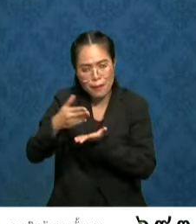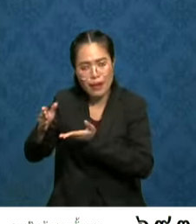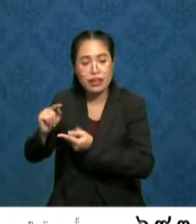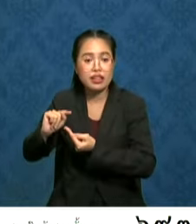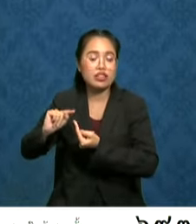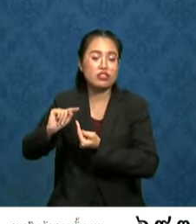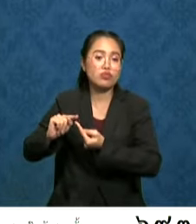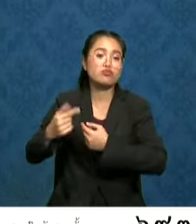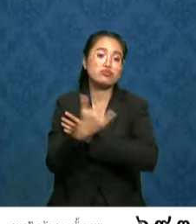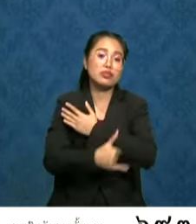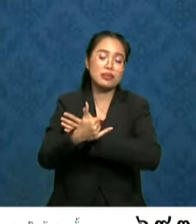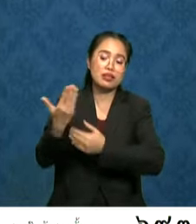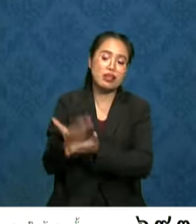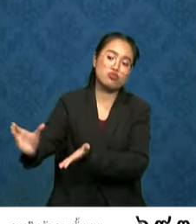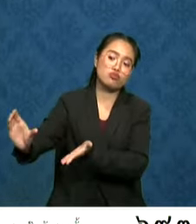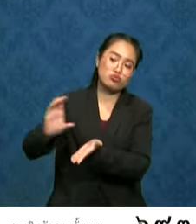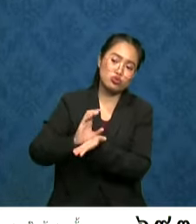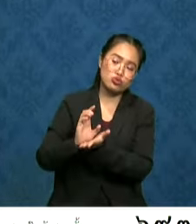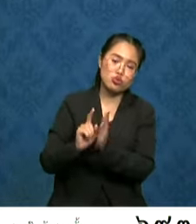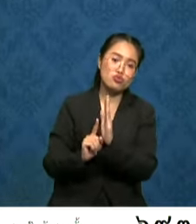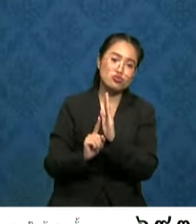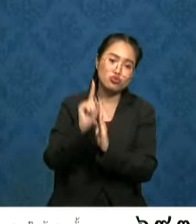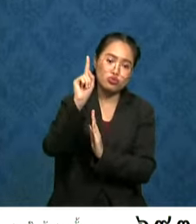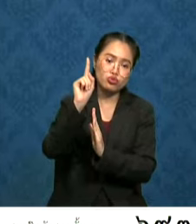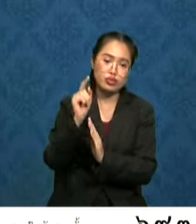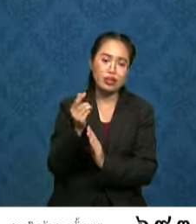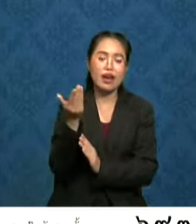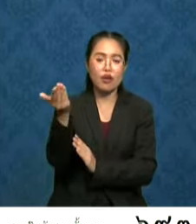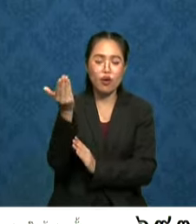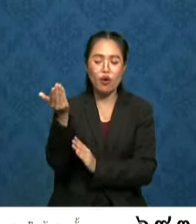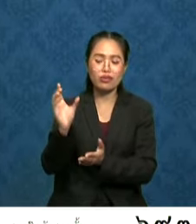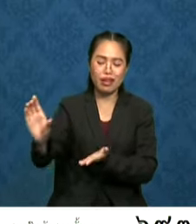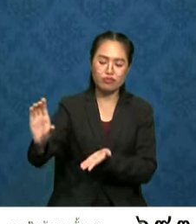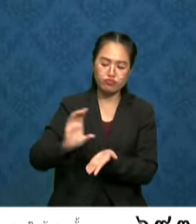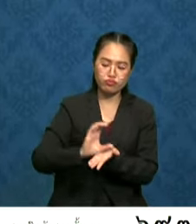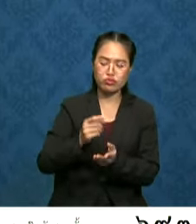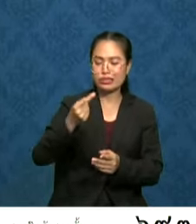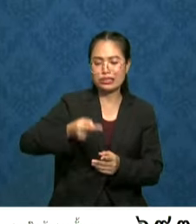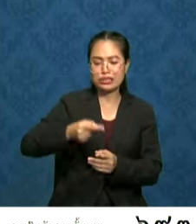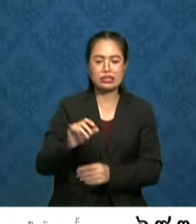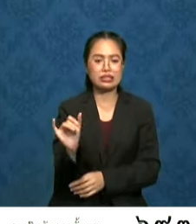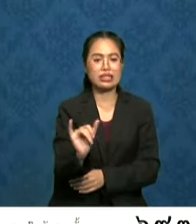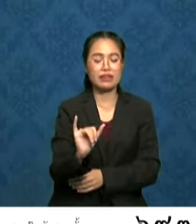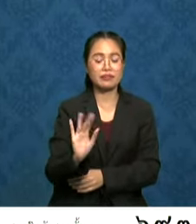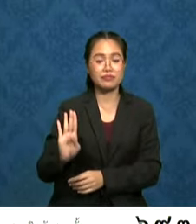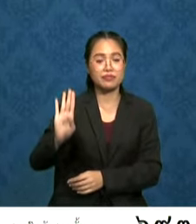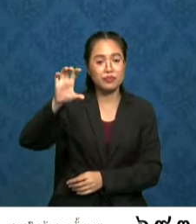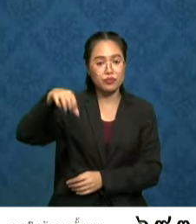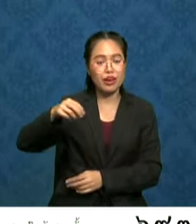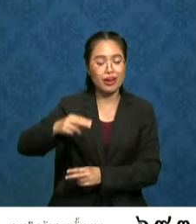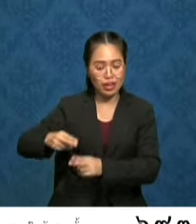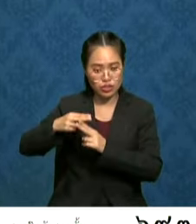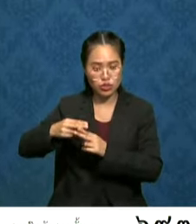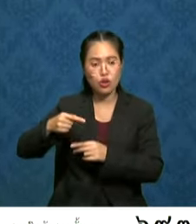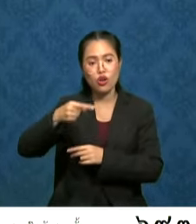ต่างประเทศสูงที่สุดในรอบ 10ปีวงเล็บแค่ยอดคำขอนะคะยังไม่ได้มาลงจริงเพราะว่าการลงทุนภาคเอกชนลบ 6.8